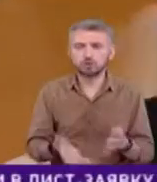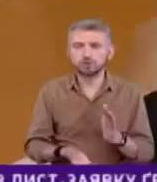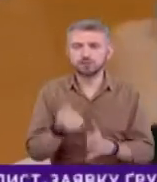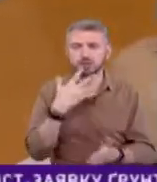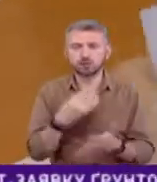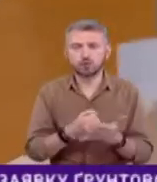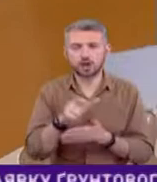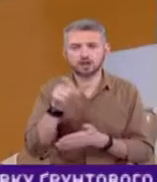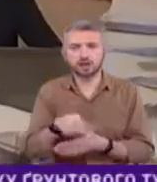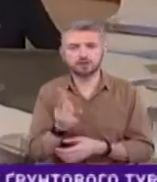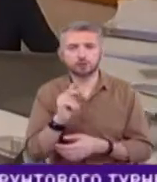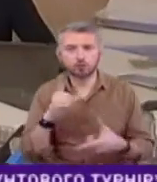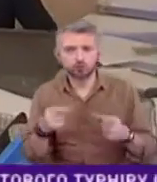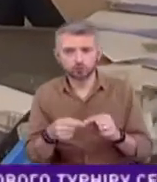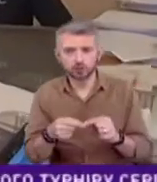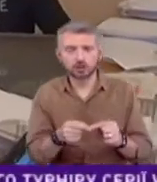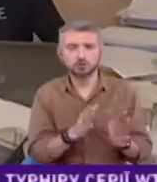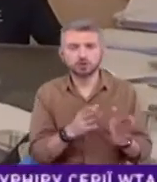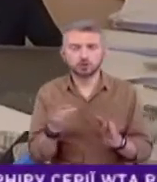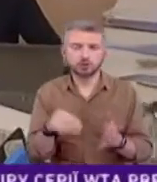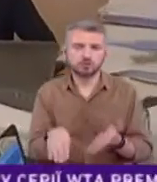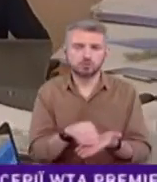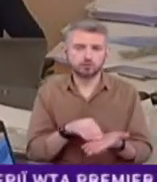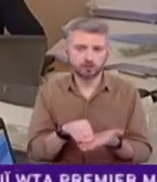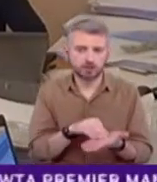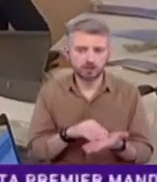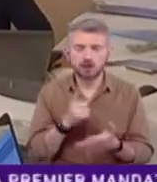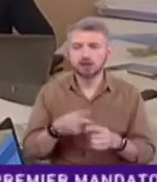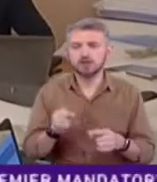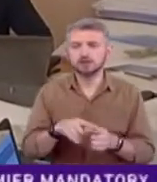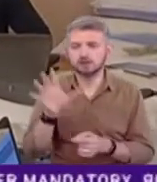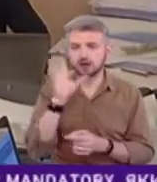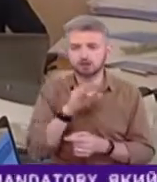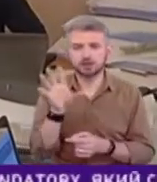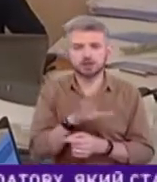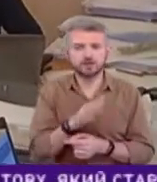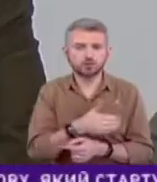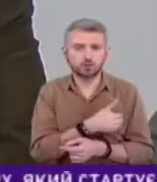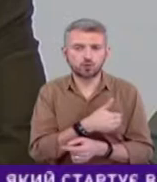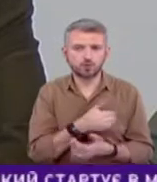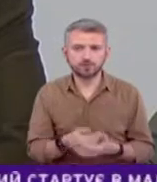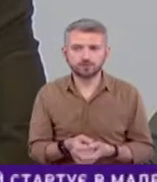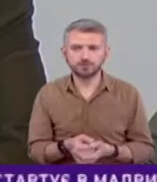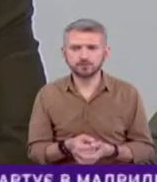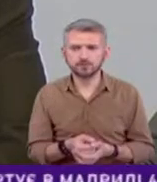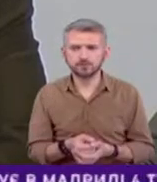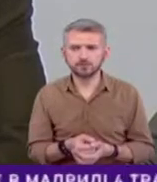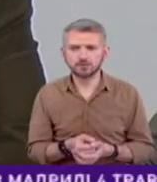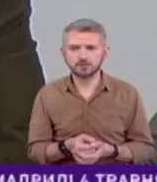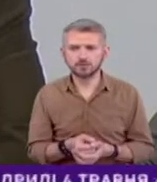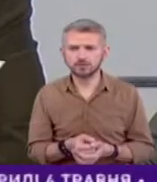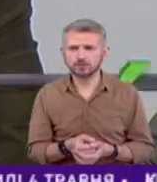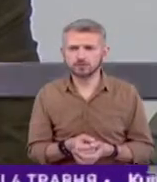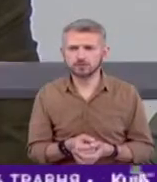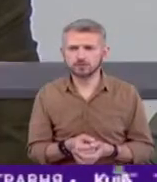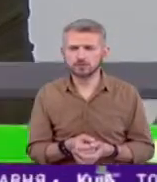свого кандидата в другому, процедуру необхідно повторити. Але це вдасться не всім охочим. Не будете працювати в відділі ведення за